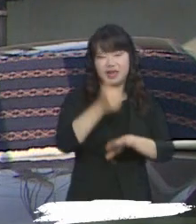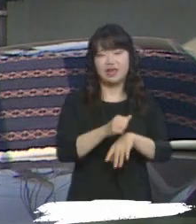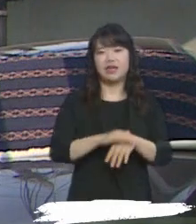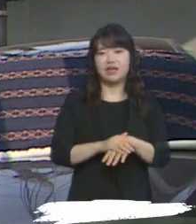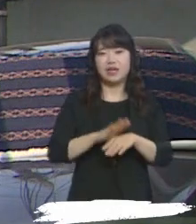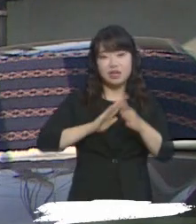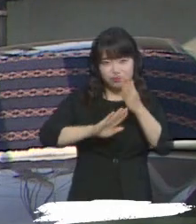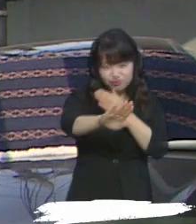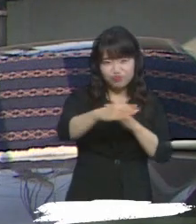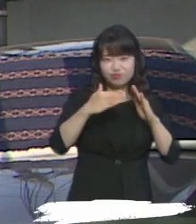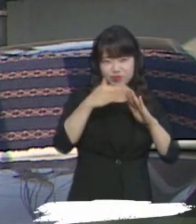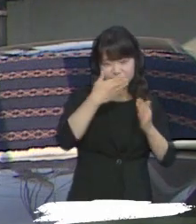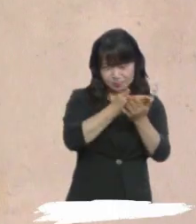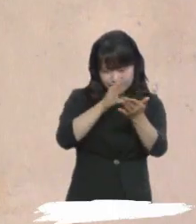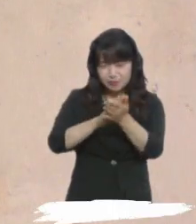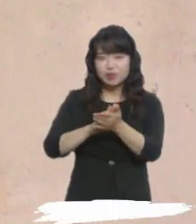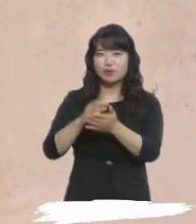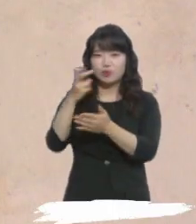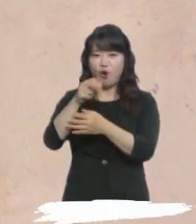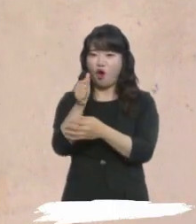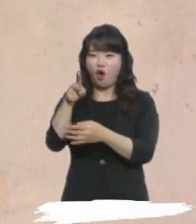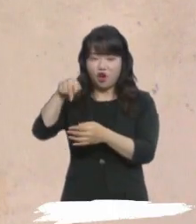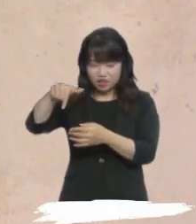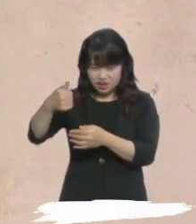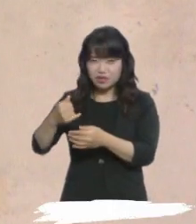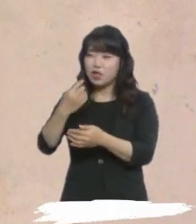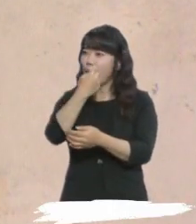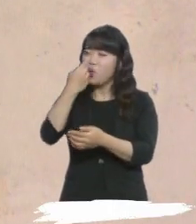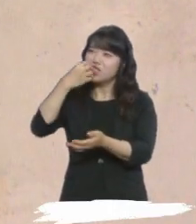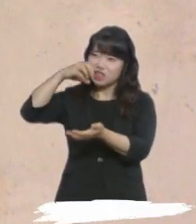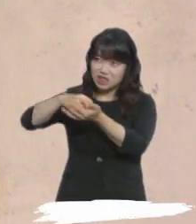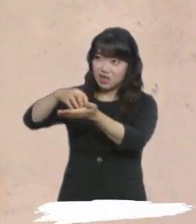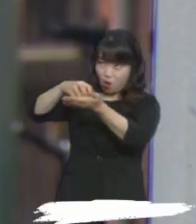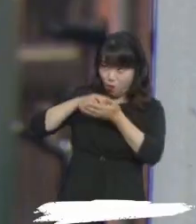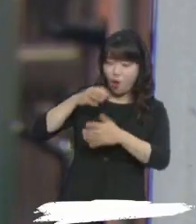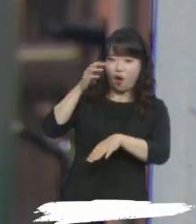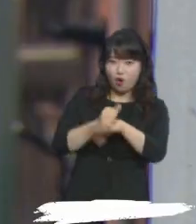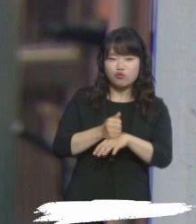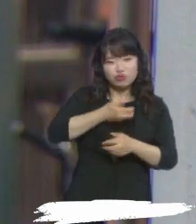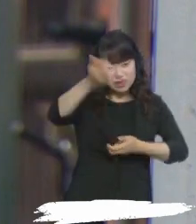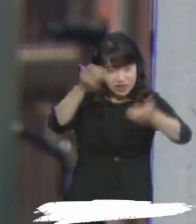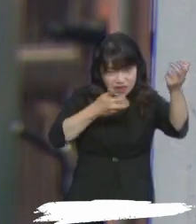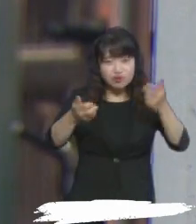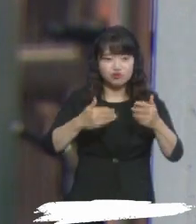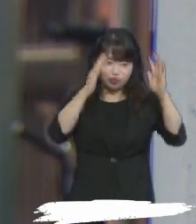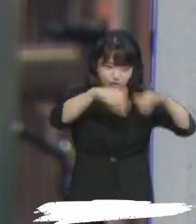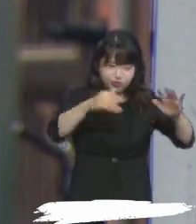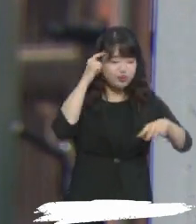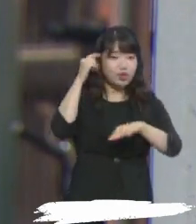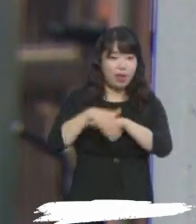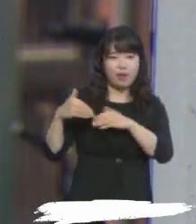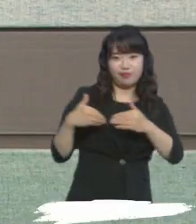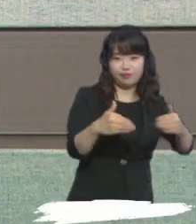향후 주택도시 보증공사 허그의 보증 절차를 거쳐 이주, 철거 등의 사업을 진행하게 됩니다.